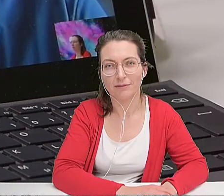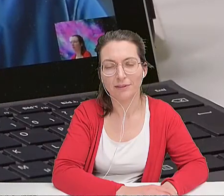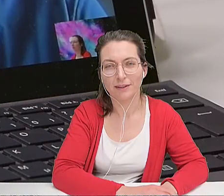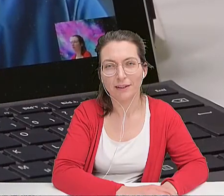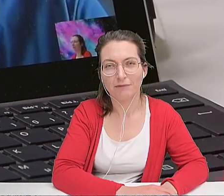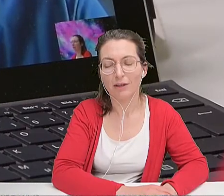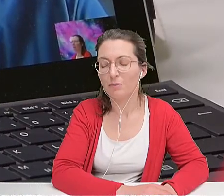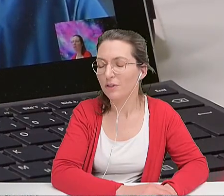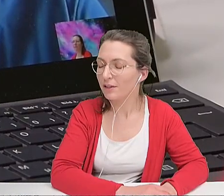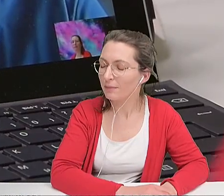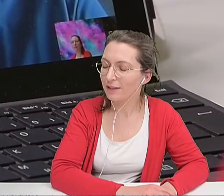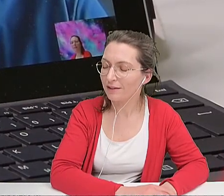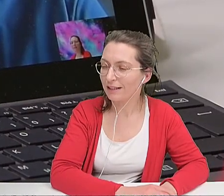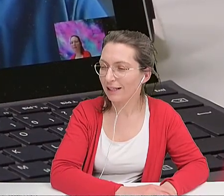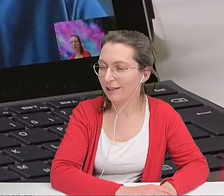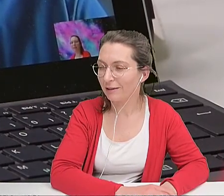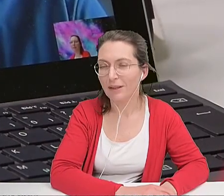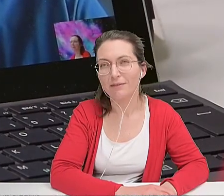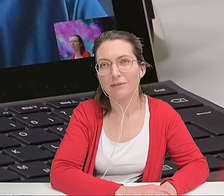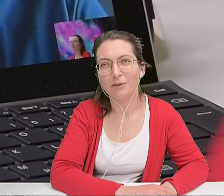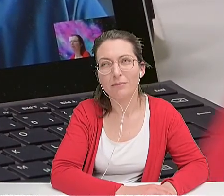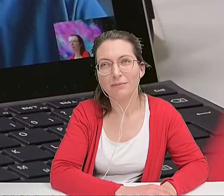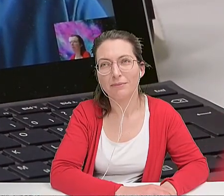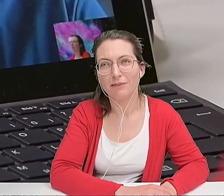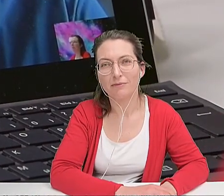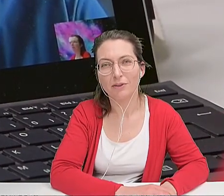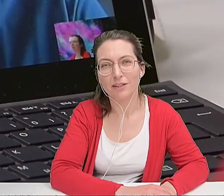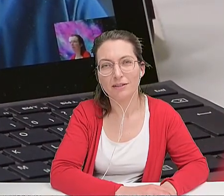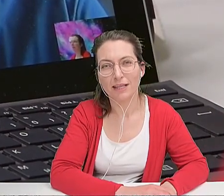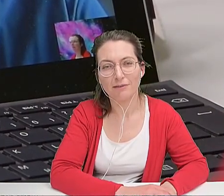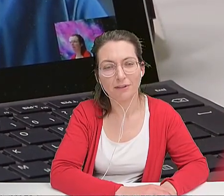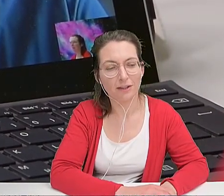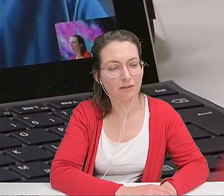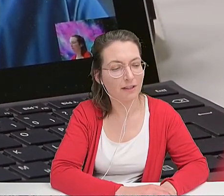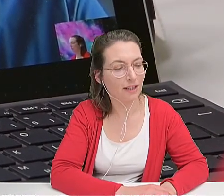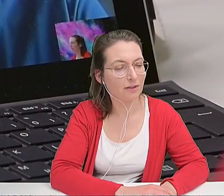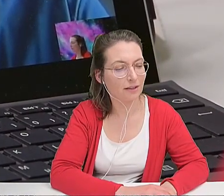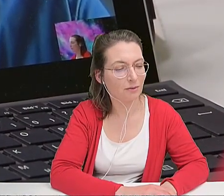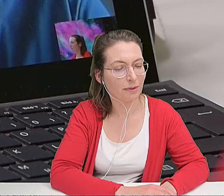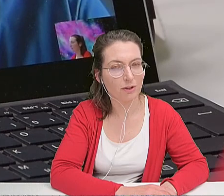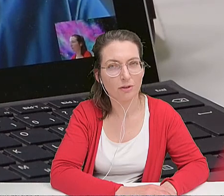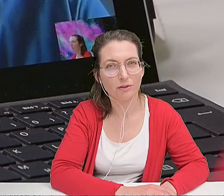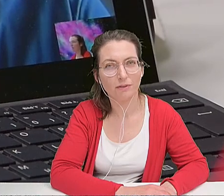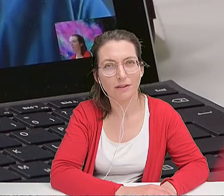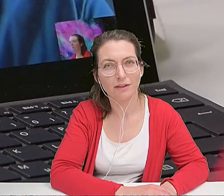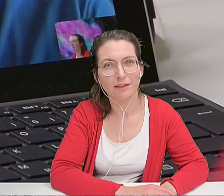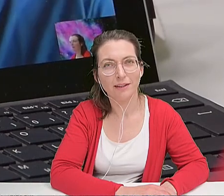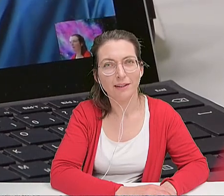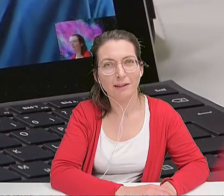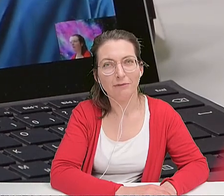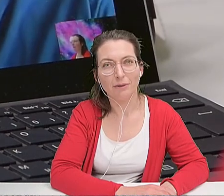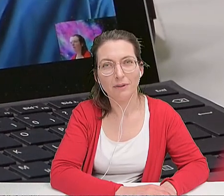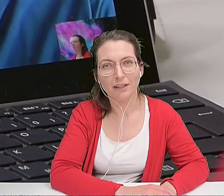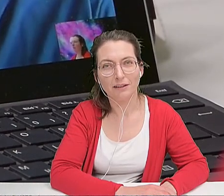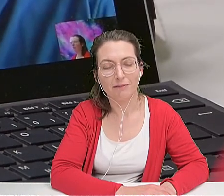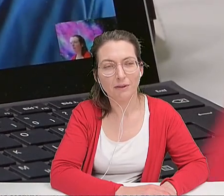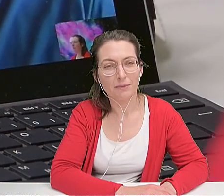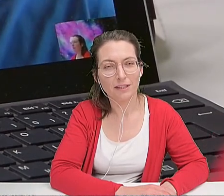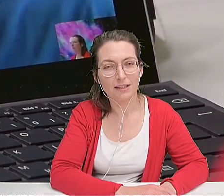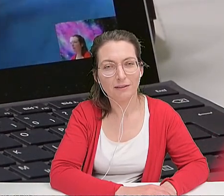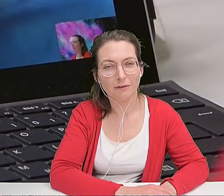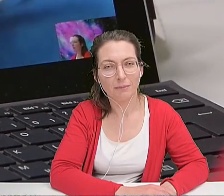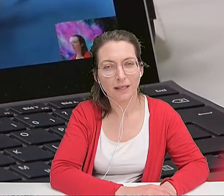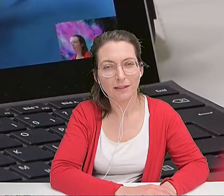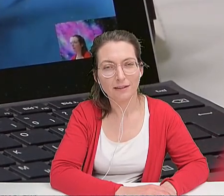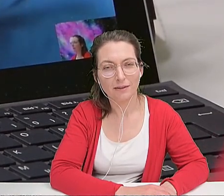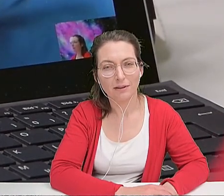vertiefen. Warum sollte man das denn eigentlich machen? Warum, was würdet ihr sagen? Vielleicht können wir daraus ja so ein paar Schlussworte formulieren. Warum ist